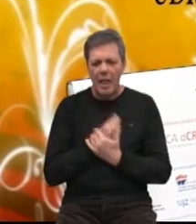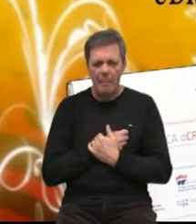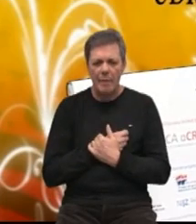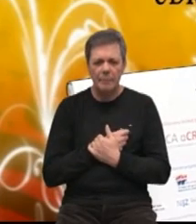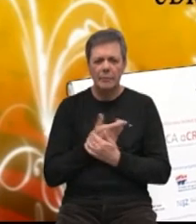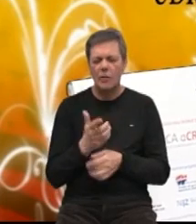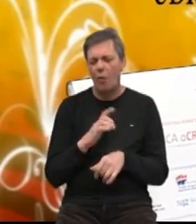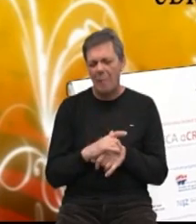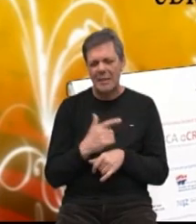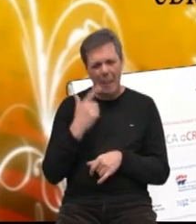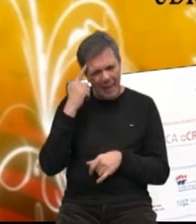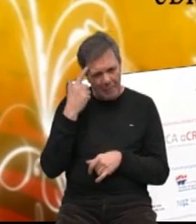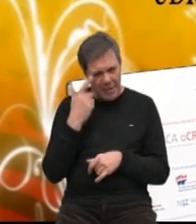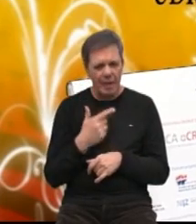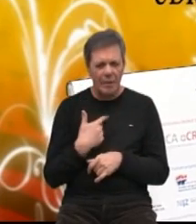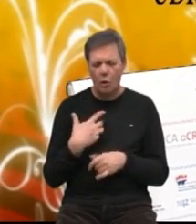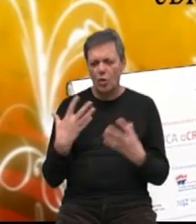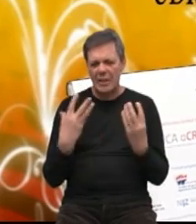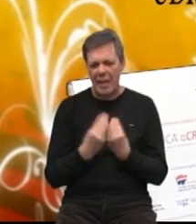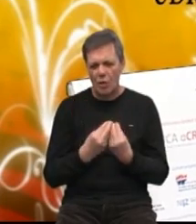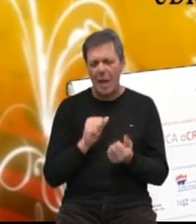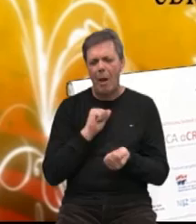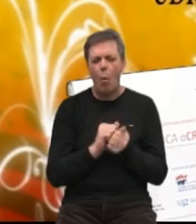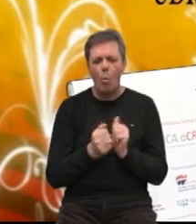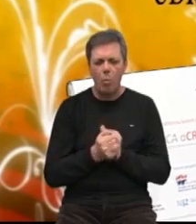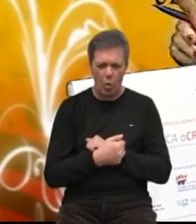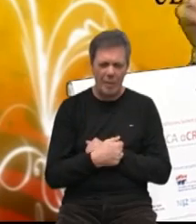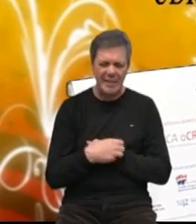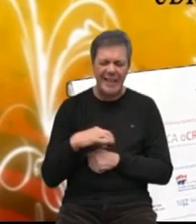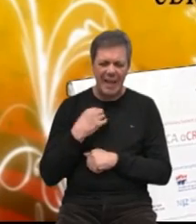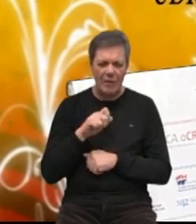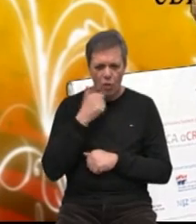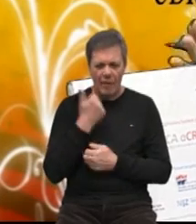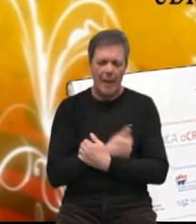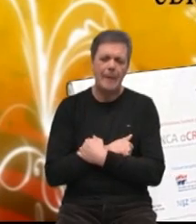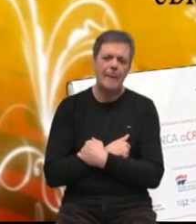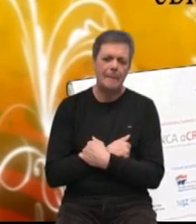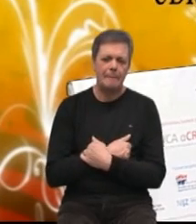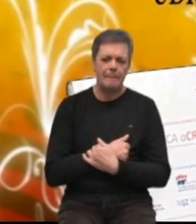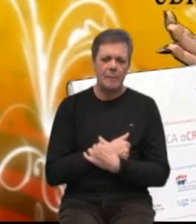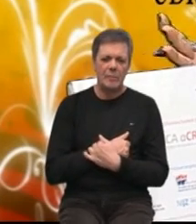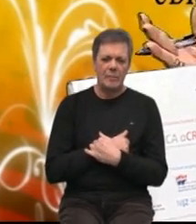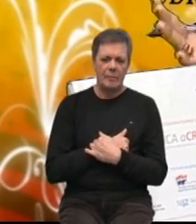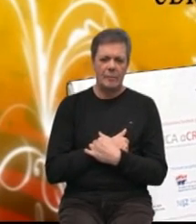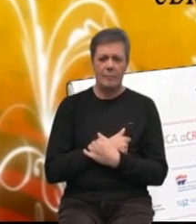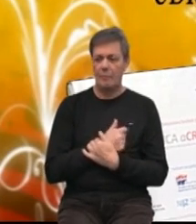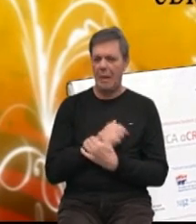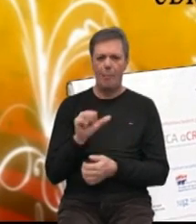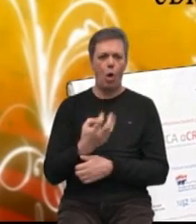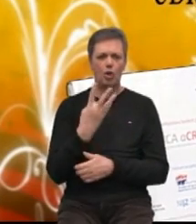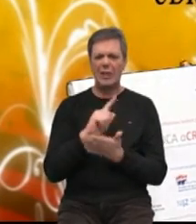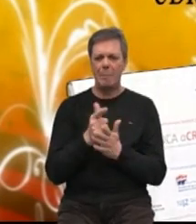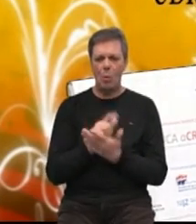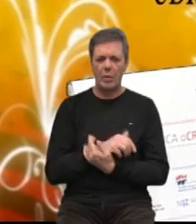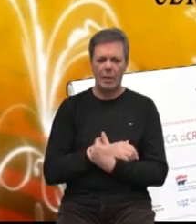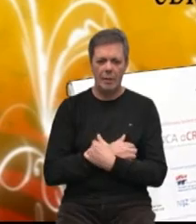ovog mjesta nadam se da će ostati dalje s nama u borbi za zdravlje čovjeka. Točno. Ali nama se jako približuje. Imamo 4 minute nam je ostalo